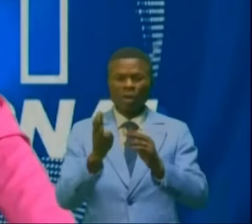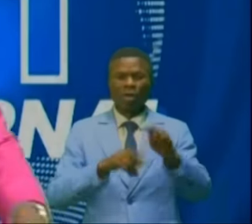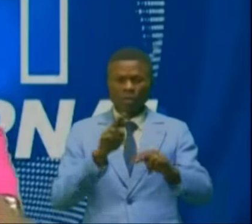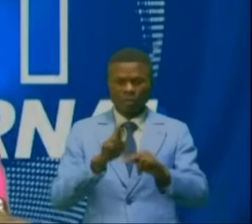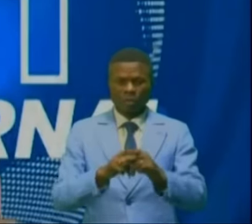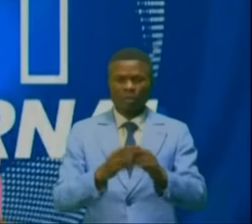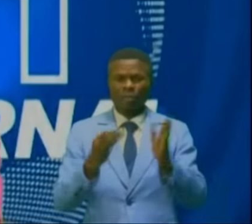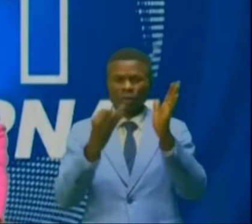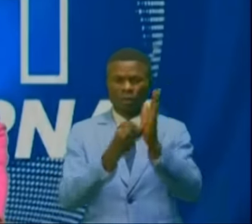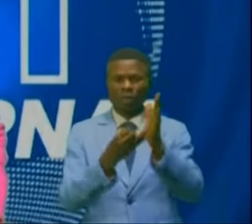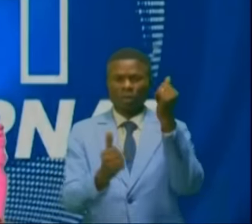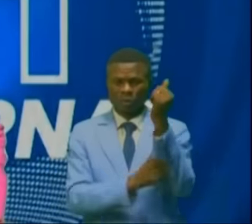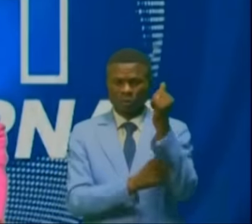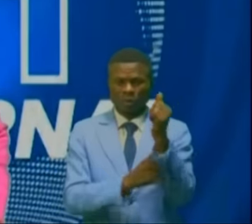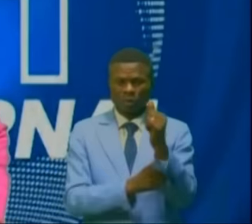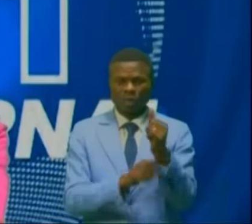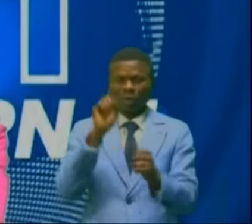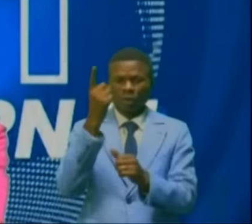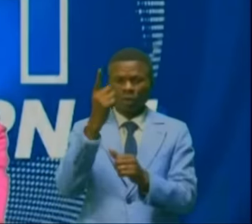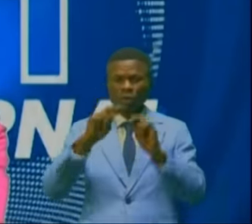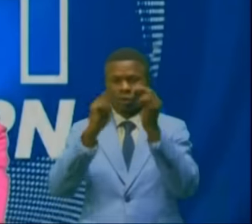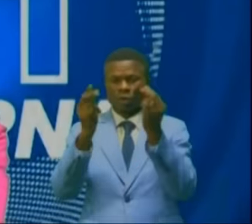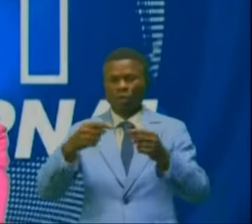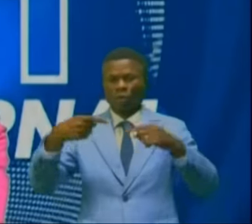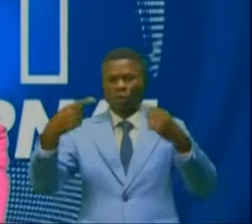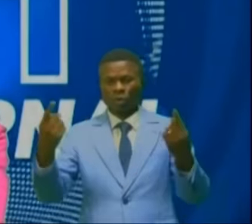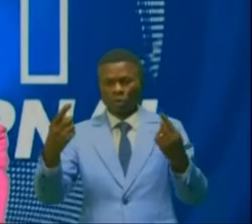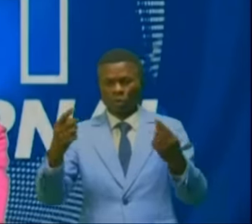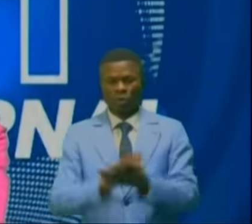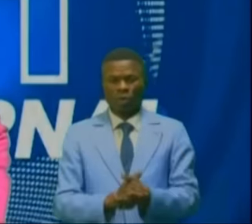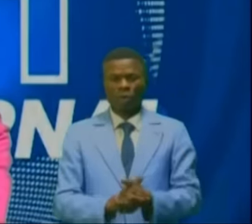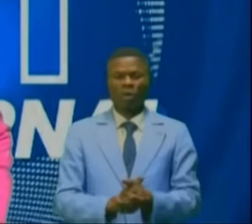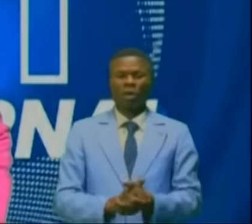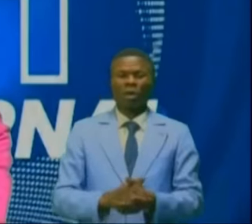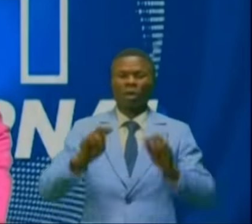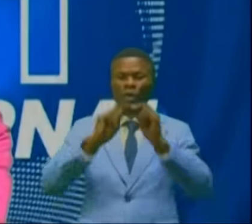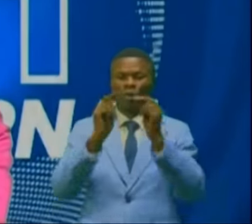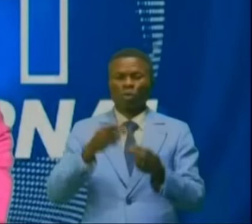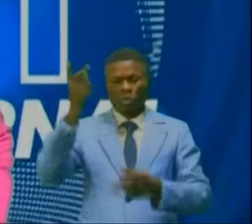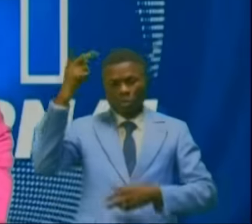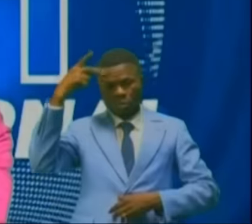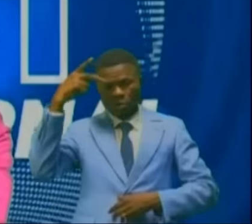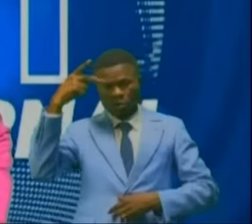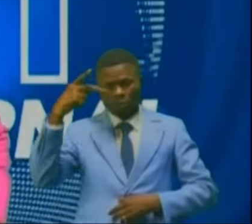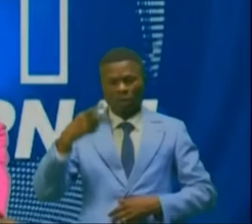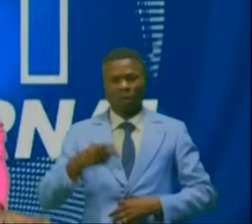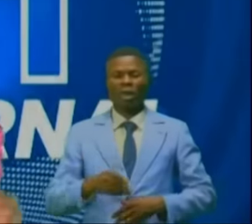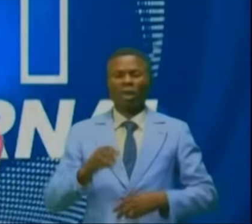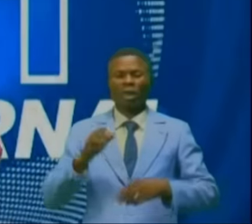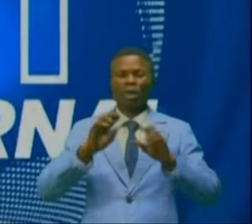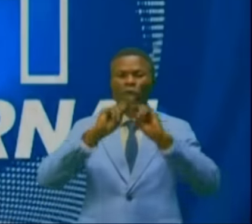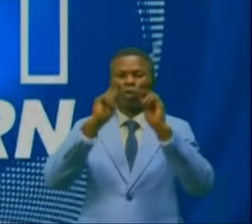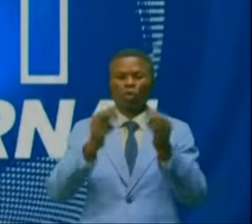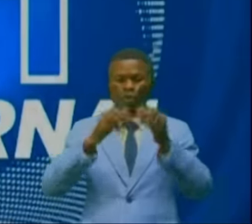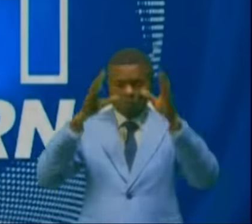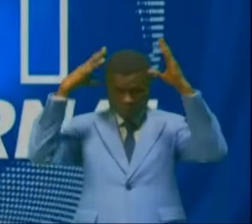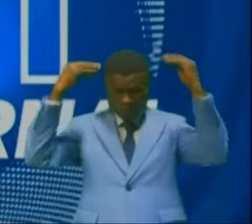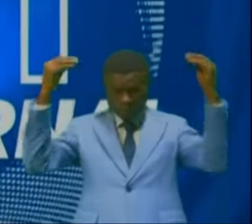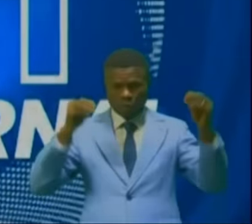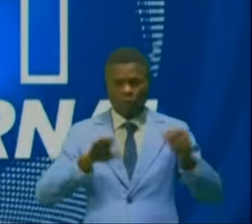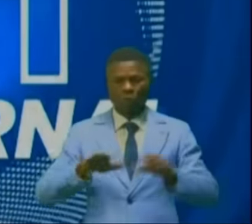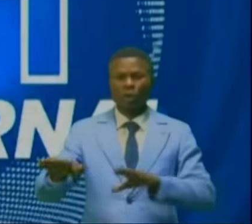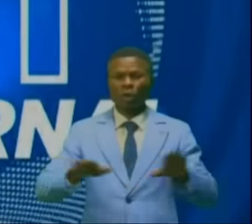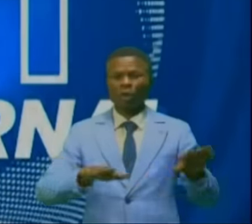7 membres, dont un seul de l'opposition. Il s'agit de Dominique Moulongo, rapporteur adjoint et cadre d'ensemble pour la